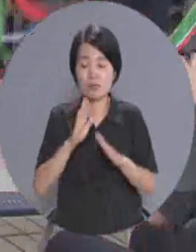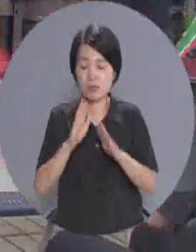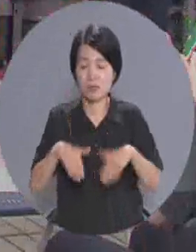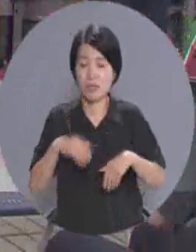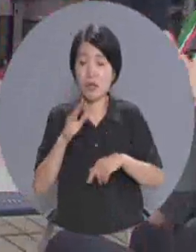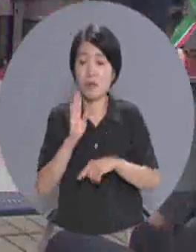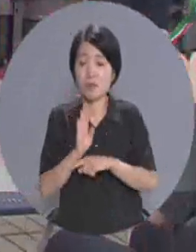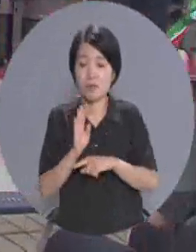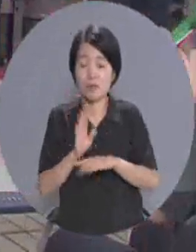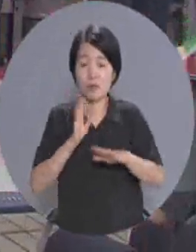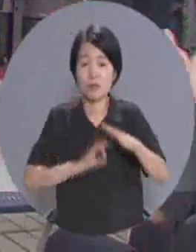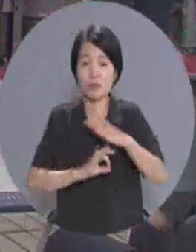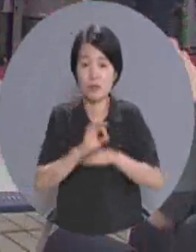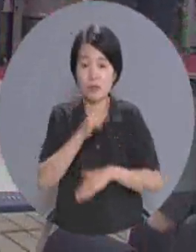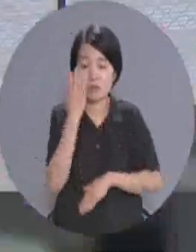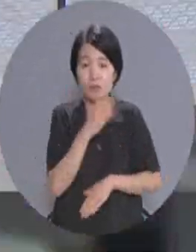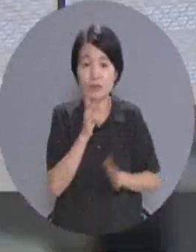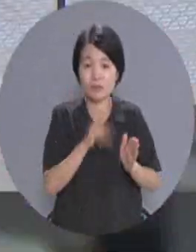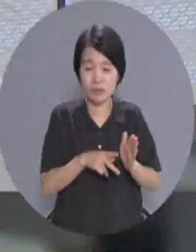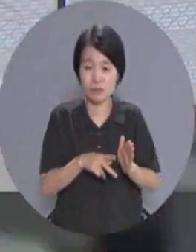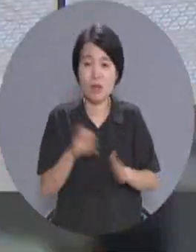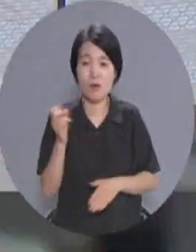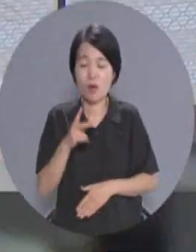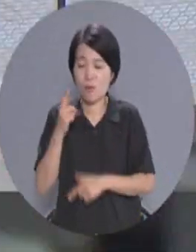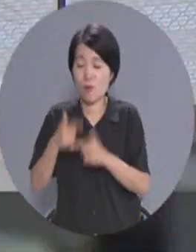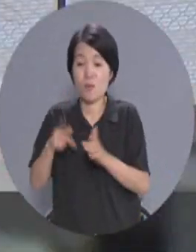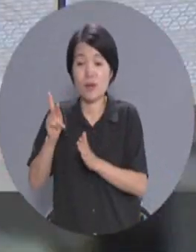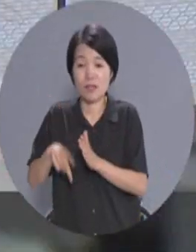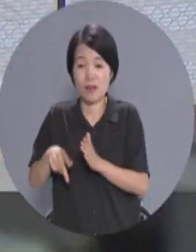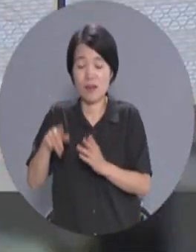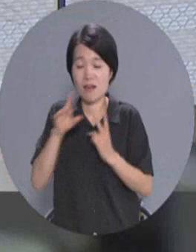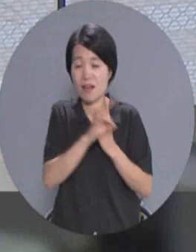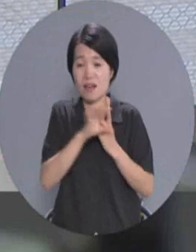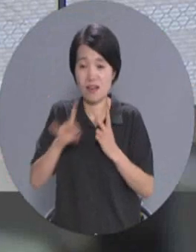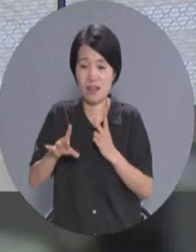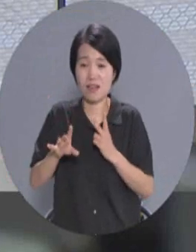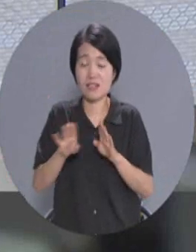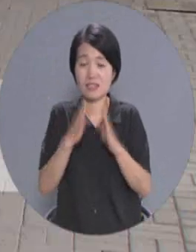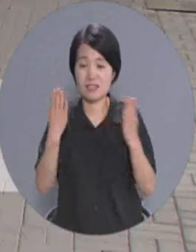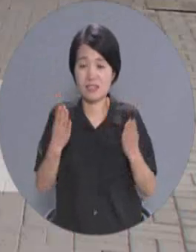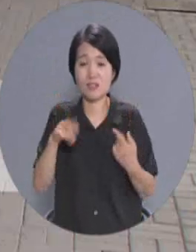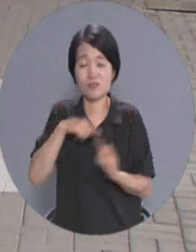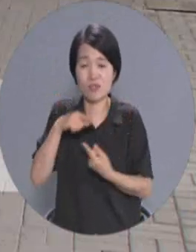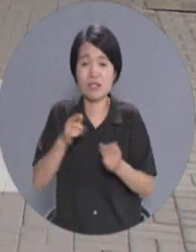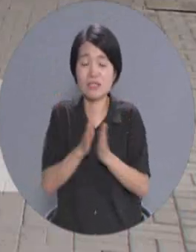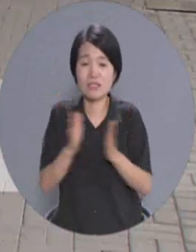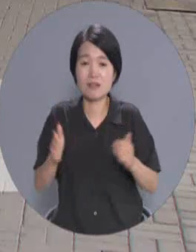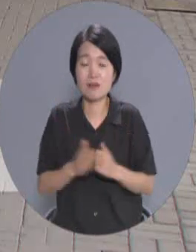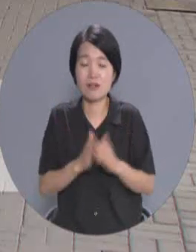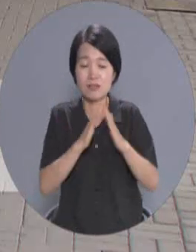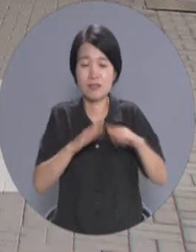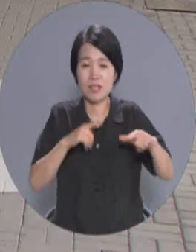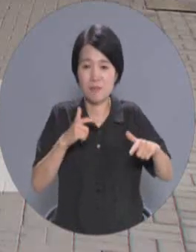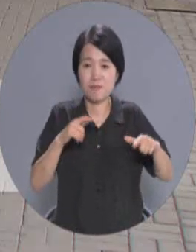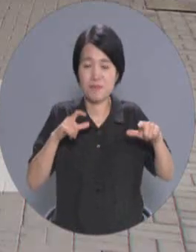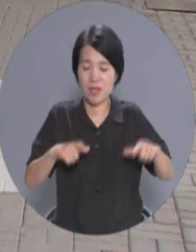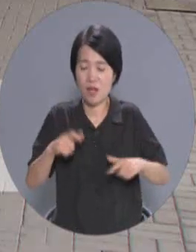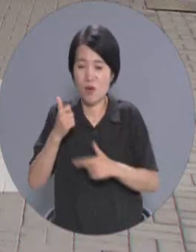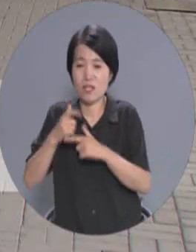전남본부는 오늘 오전 여수 엑스포역과 목포역에서 개통식을 열고 전라선과